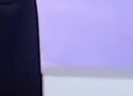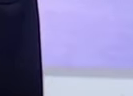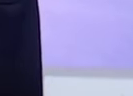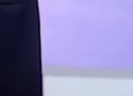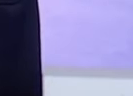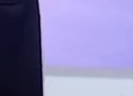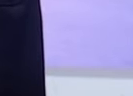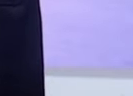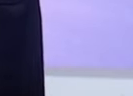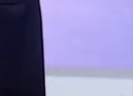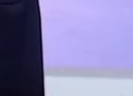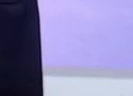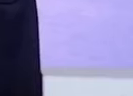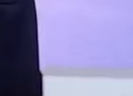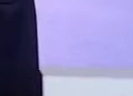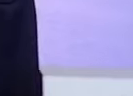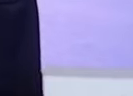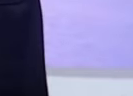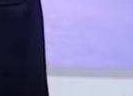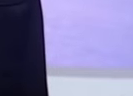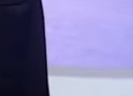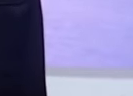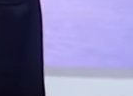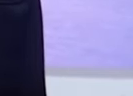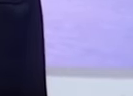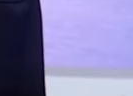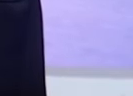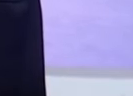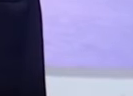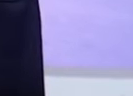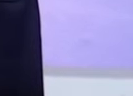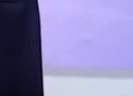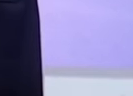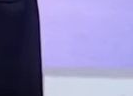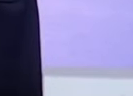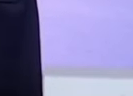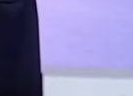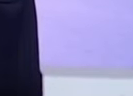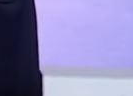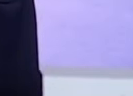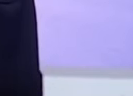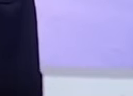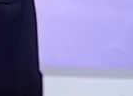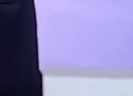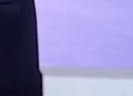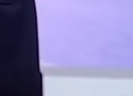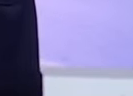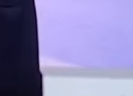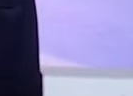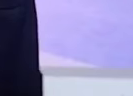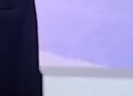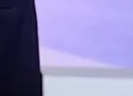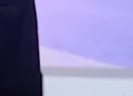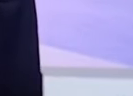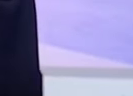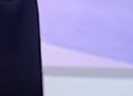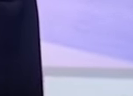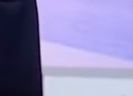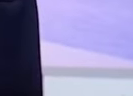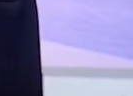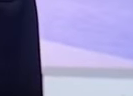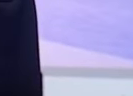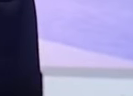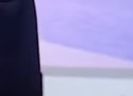Mga Kapuso, sama-sama tayong maging saksi. Mag-subscribe sa GMA Integrated News sa YouTube at para sa mga Kapuso abroad,